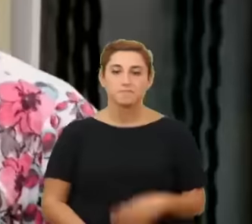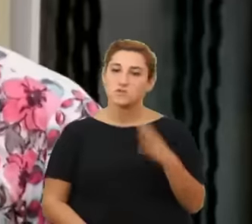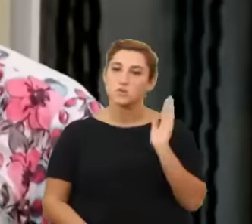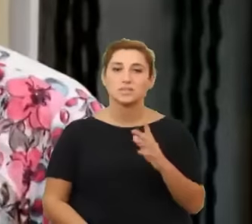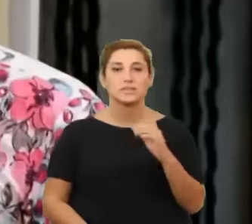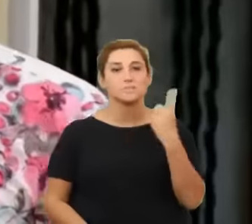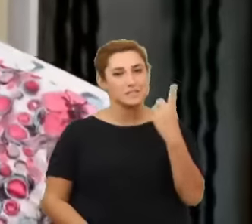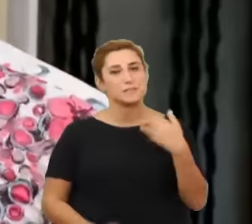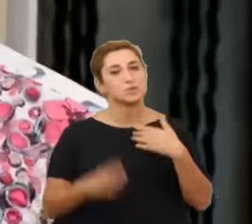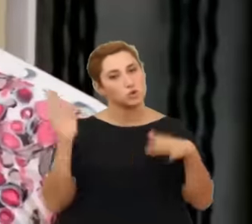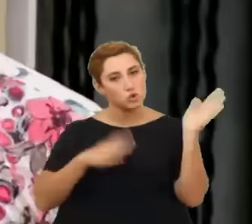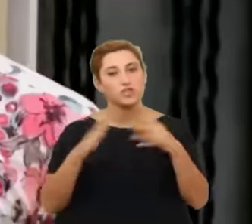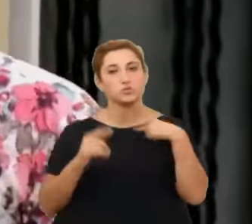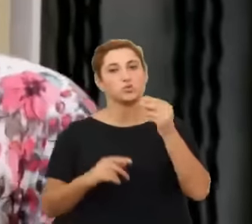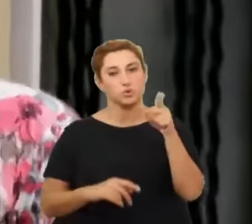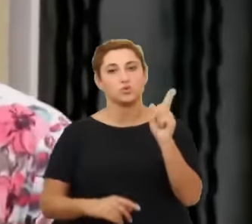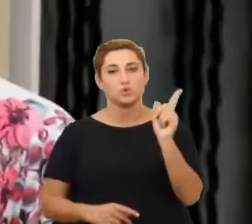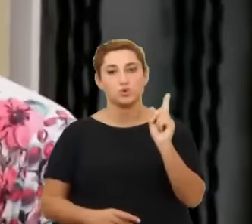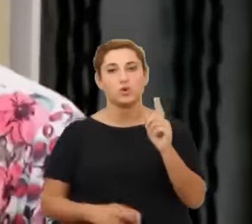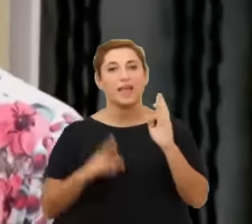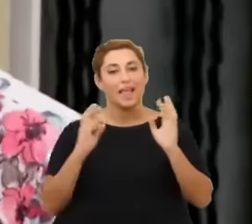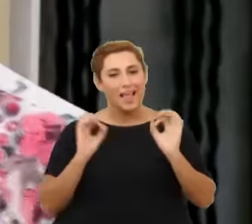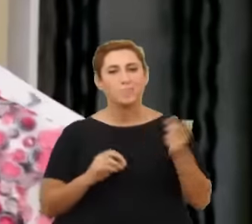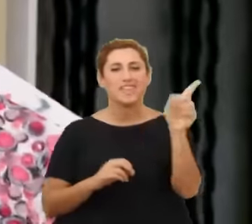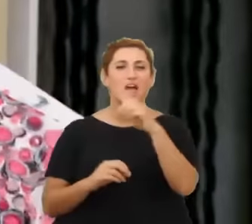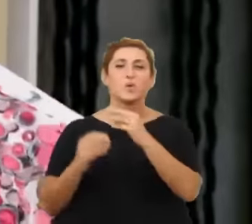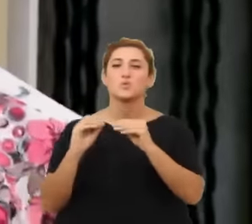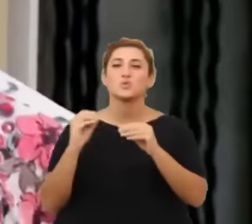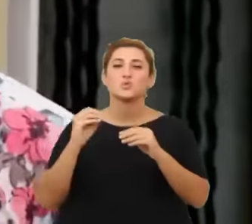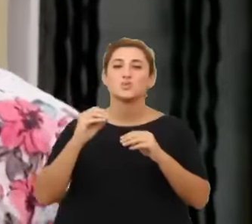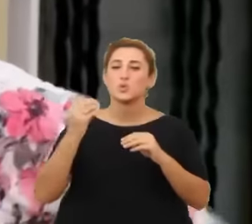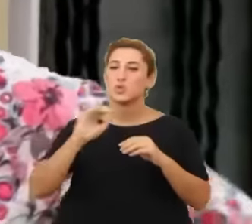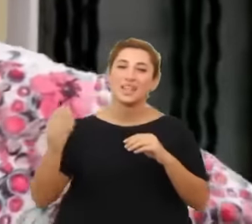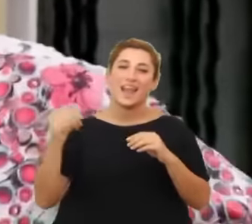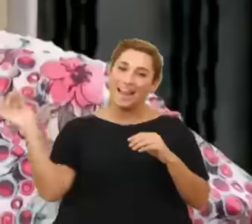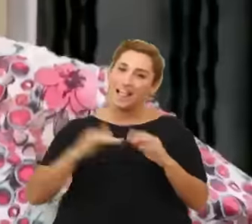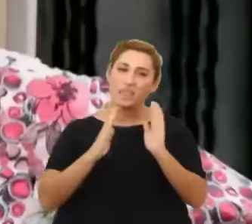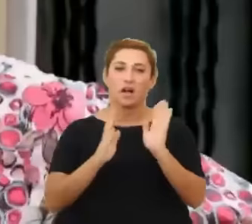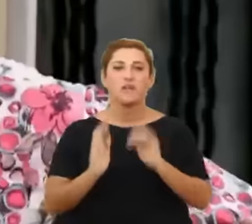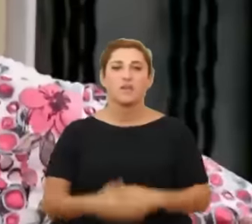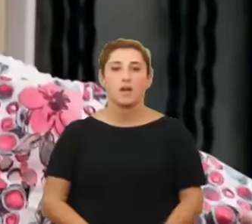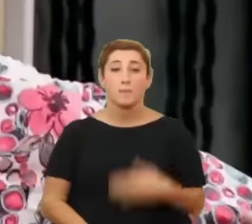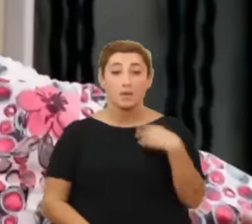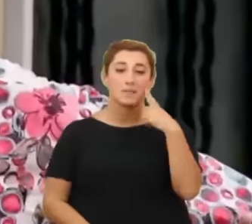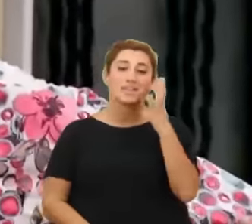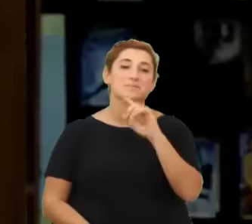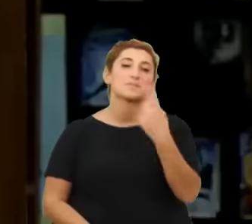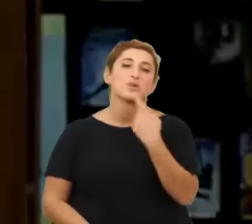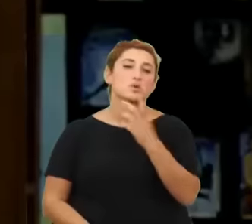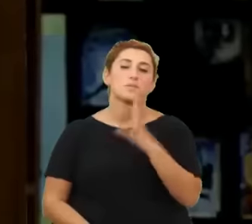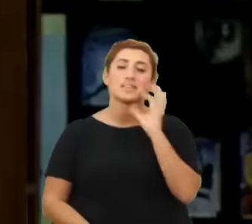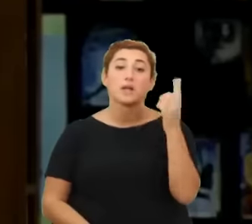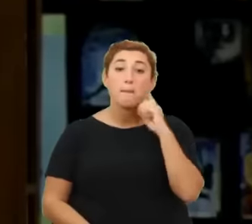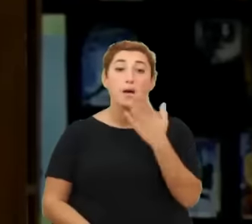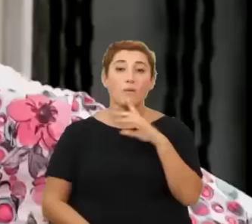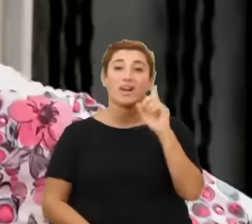Ulan bir turda ben dövmezsem bu sıpayı... ...hem de diğer sıpalar sudan gelinceye kadar. Bana bak kimseye bir şey söyleme ha.